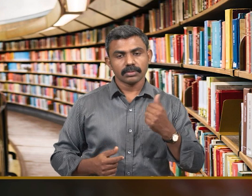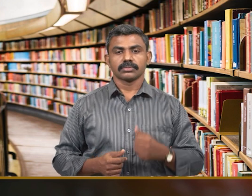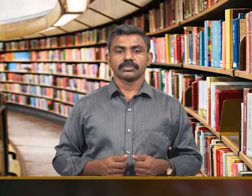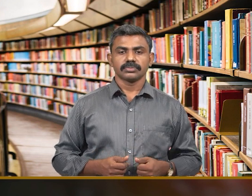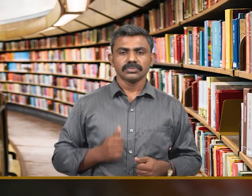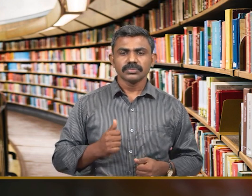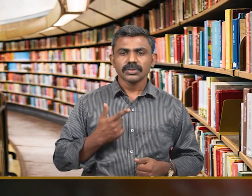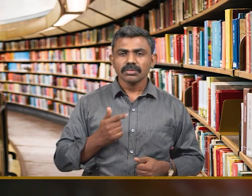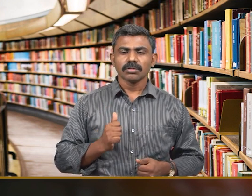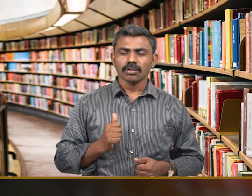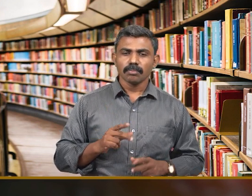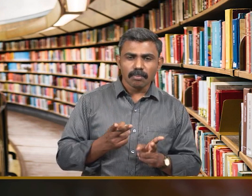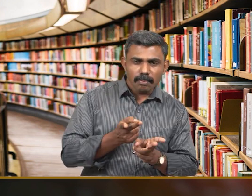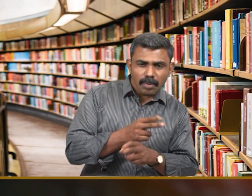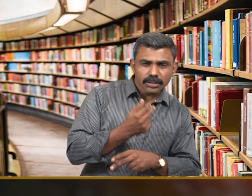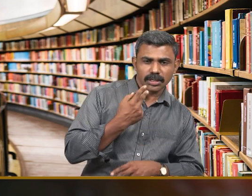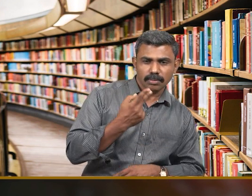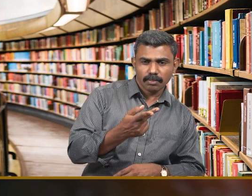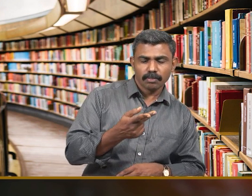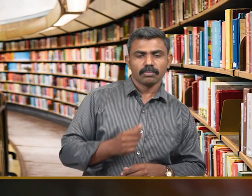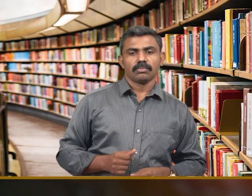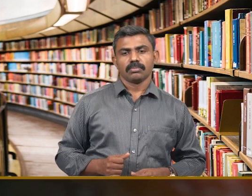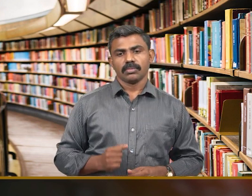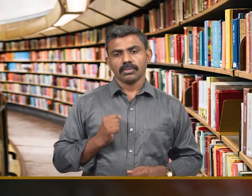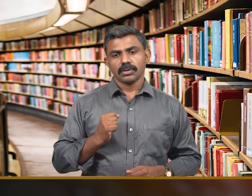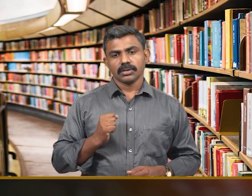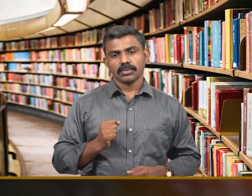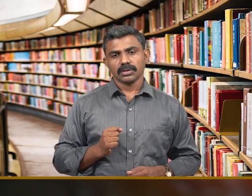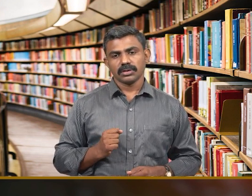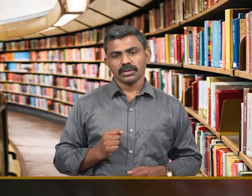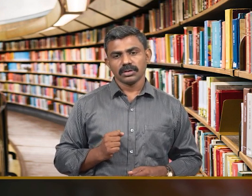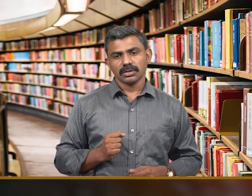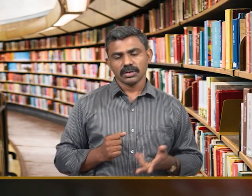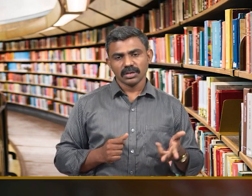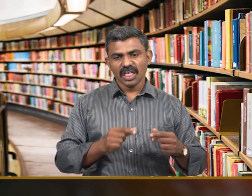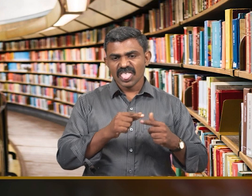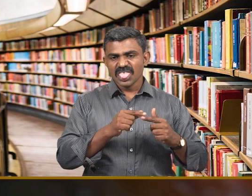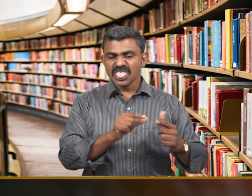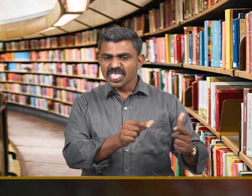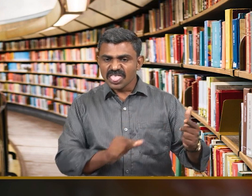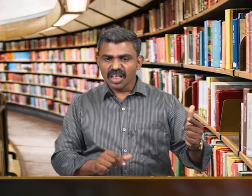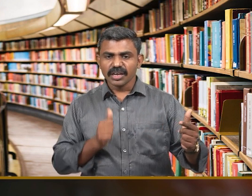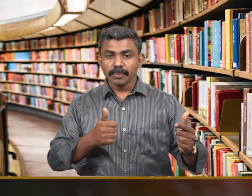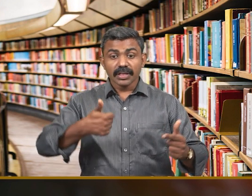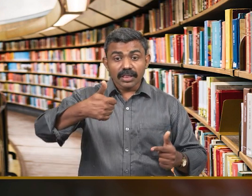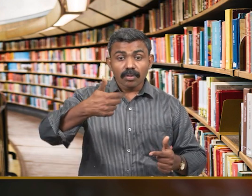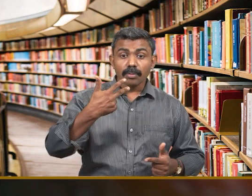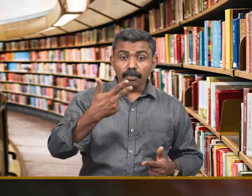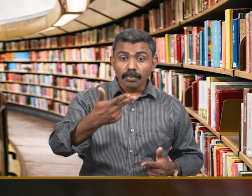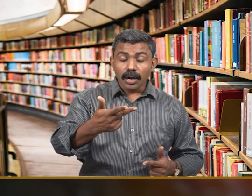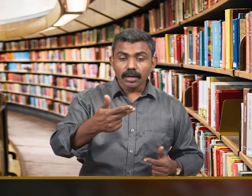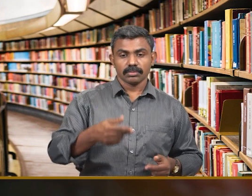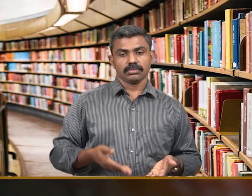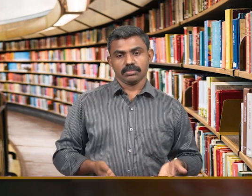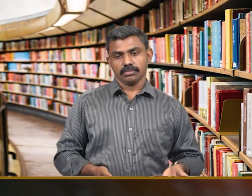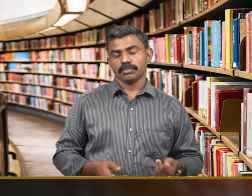பெனிட்டோ முசோலினி வந்து எப்படி இத்தாலியை மாற்றுறாரு, அவர் எந்த மாதிரி அதாவது இத்தாலிக்கு அதிபராக வர்றதுக்கு அவர் என்னென்ன இது ஸ்டெப்ஸ் எல்லாம் எடுத்தார்